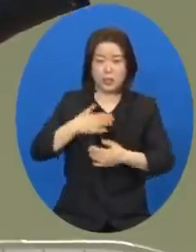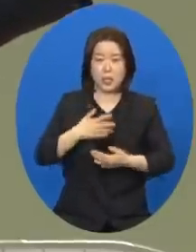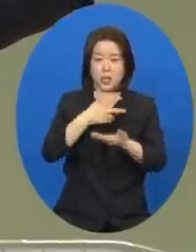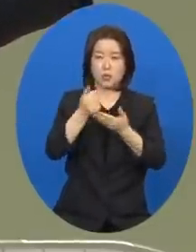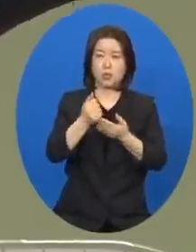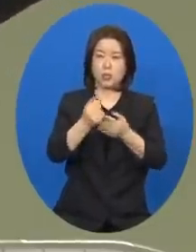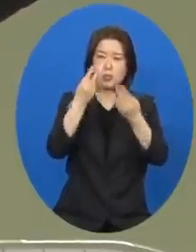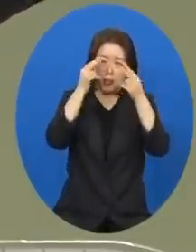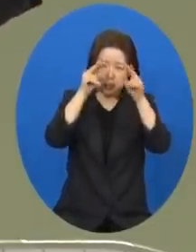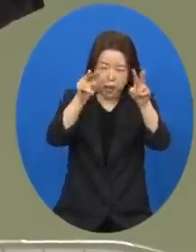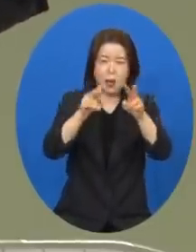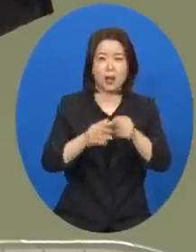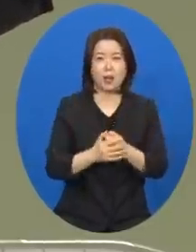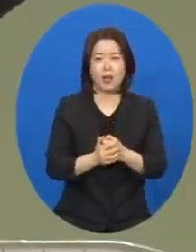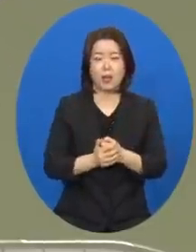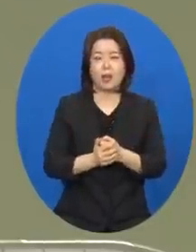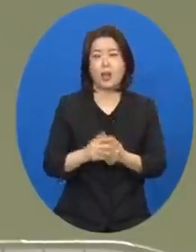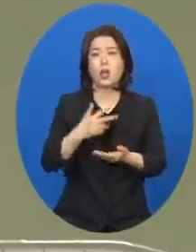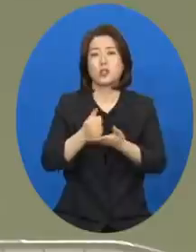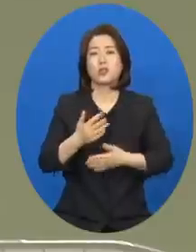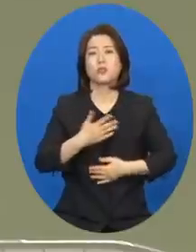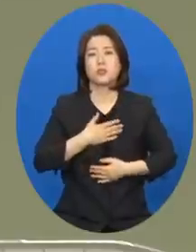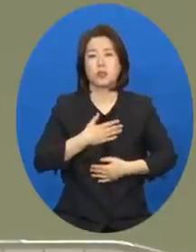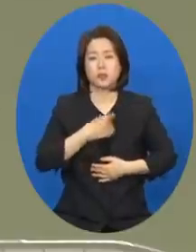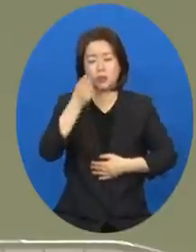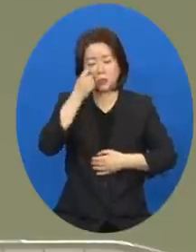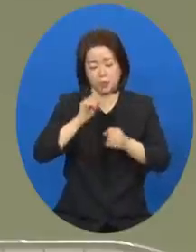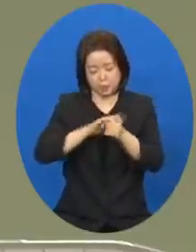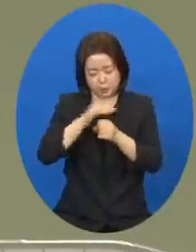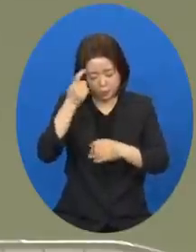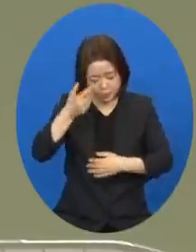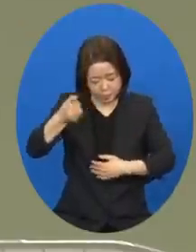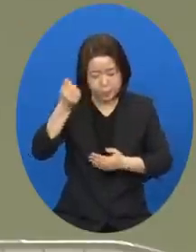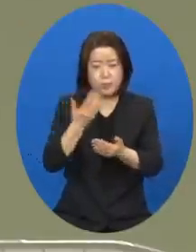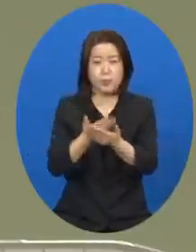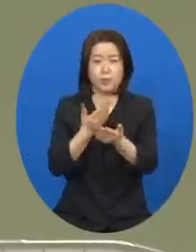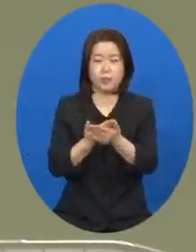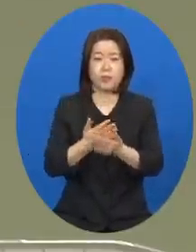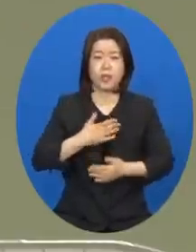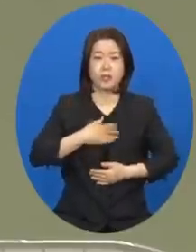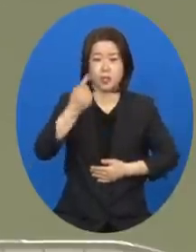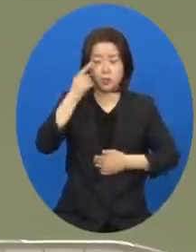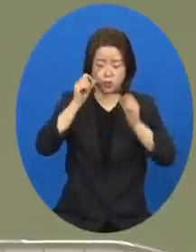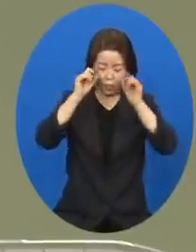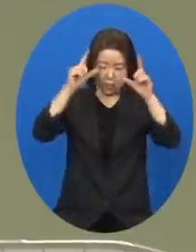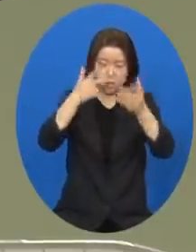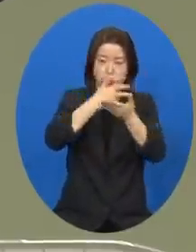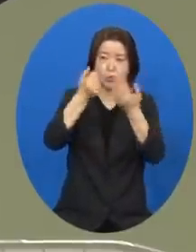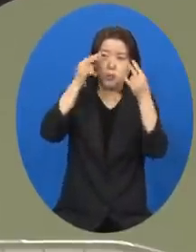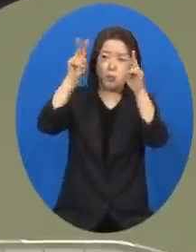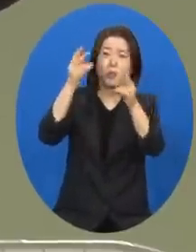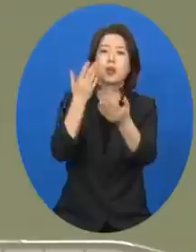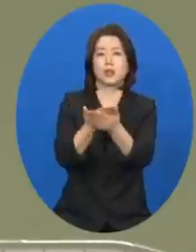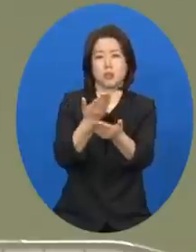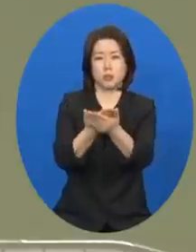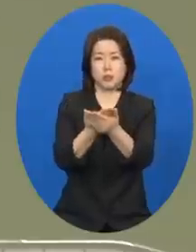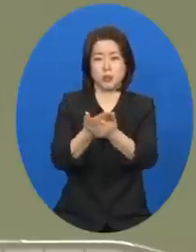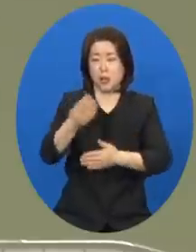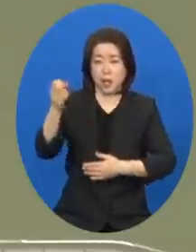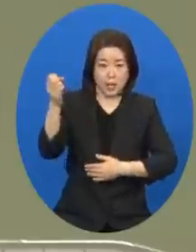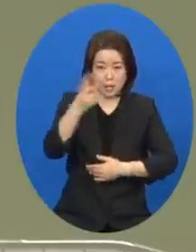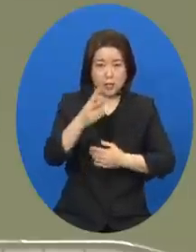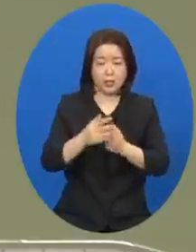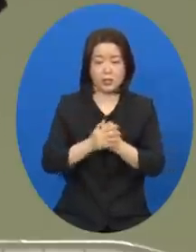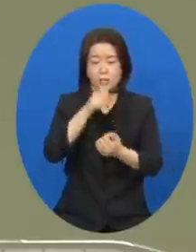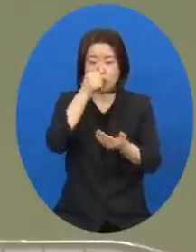바라봅니다. 주님, 저를 긍휼히 여겨주소서. 제 눈을 떠 주를 보게 하소서. 다시는